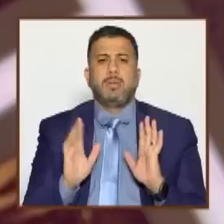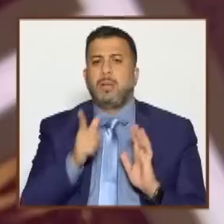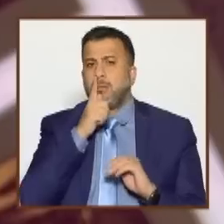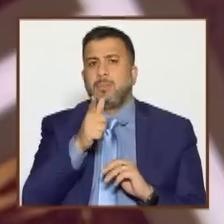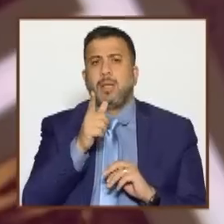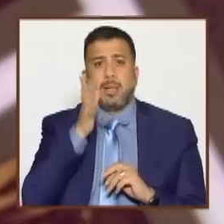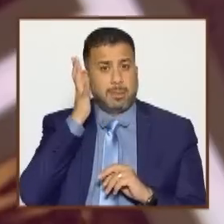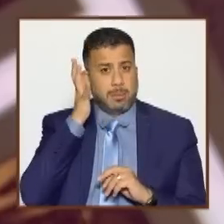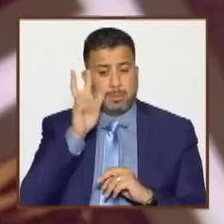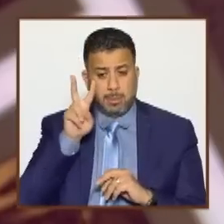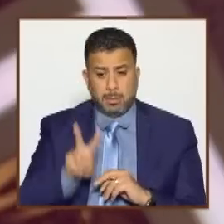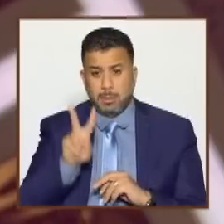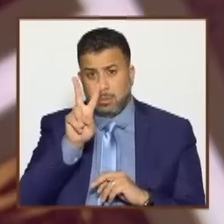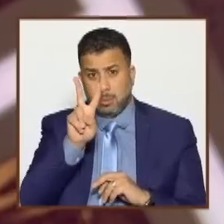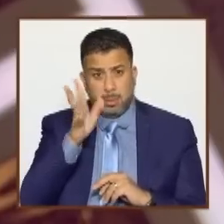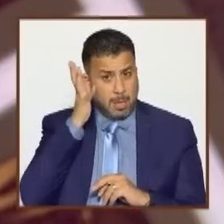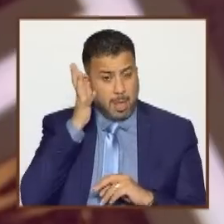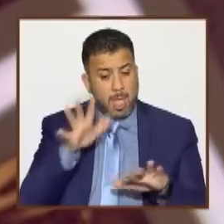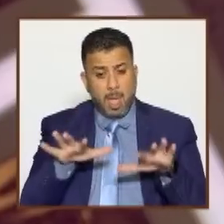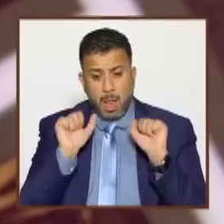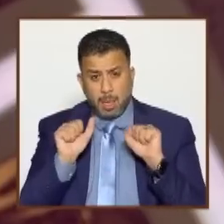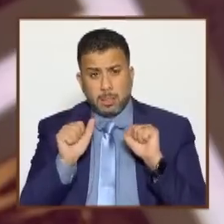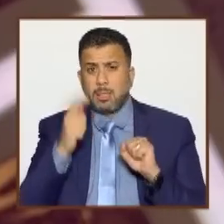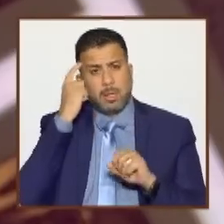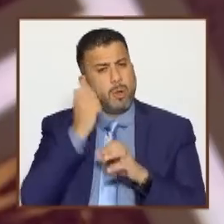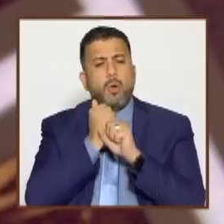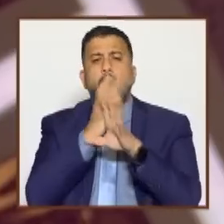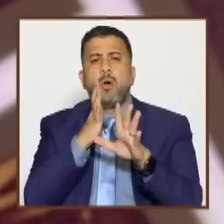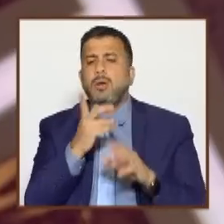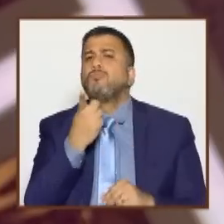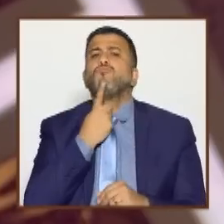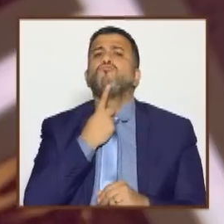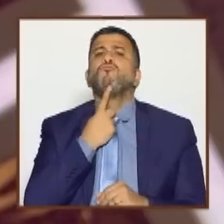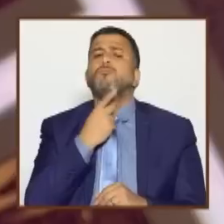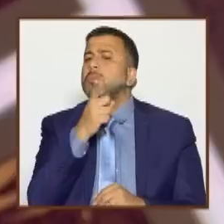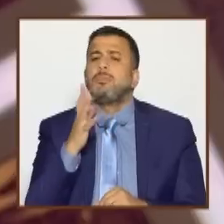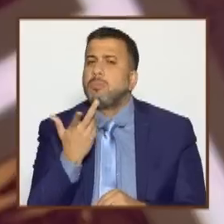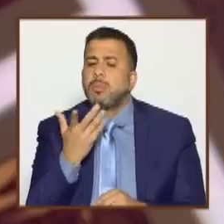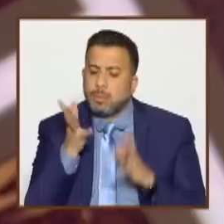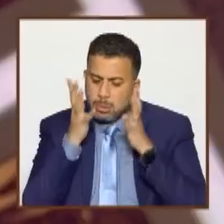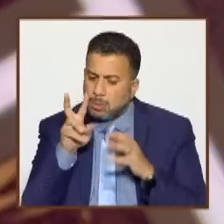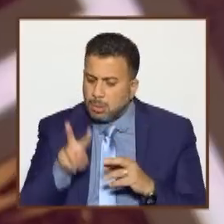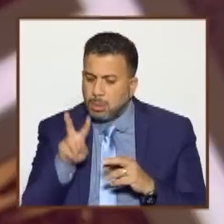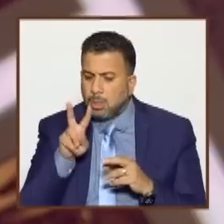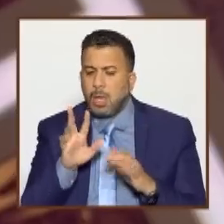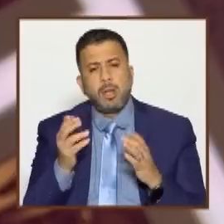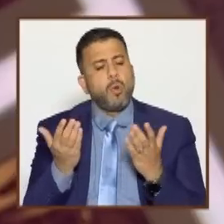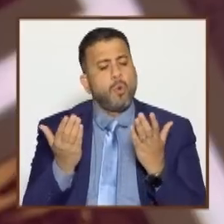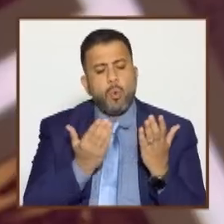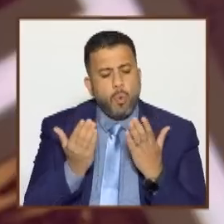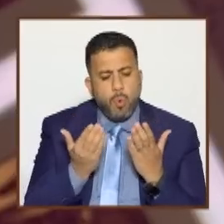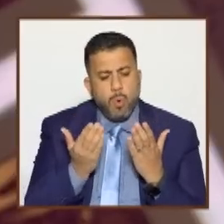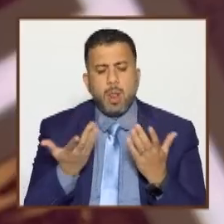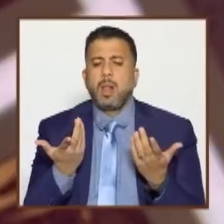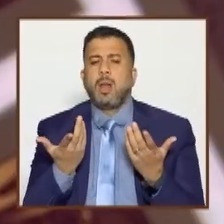شيء، فإذا انتهيت من صلاة ركعتين فأنت الآن مخير بيعني العبادة التي تراها